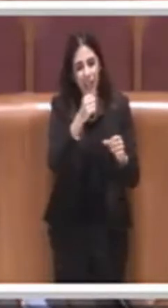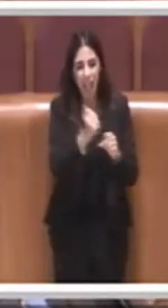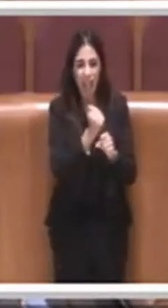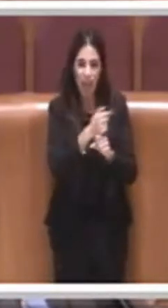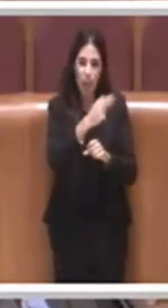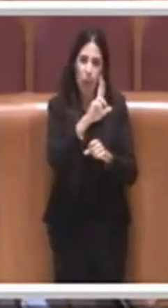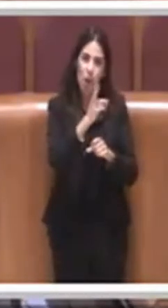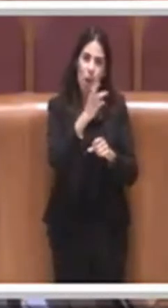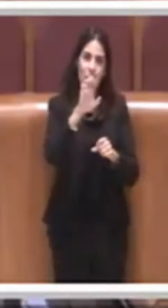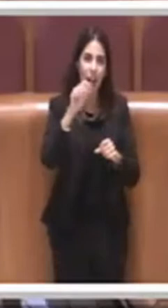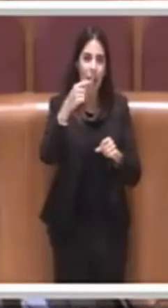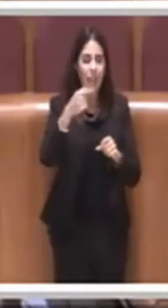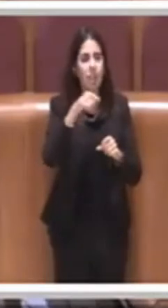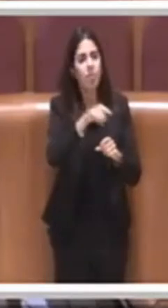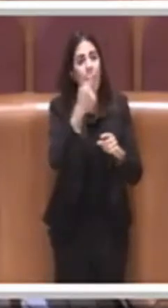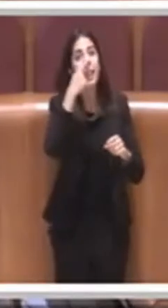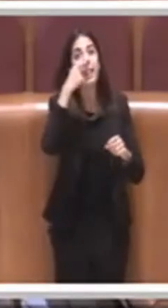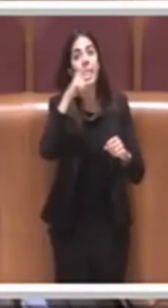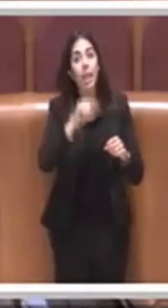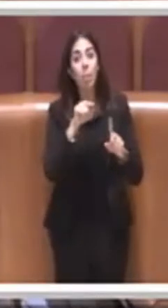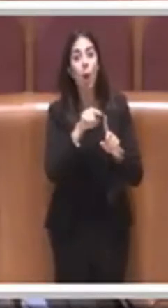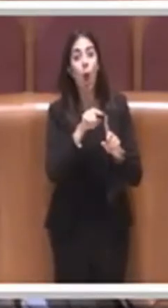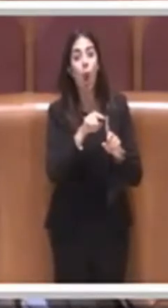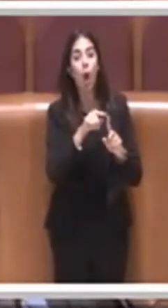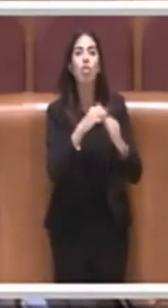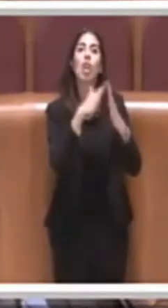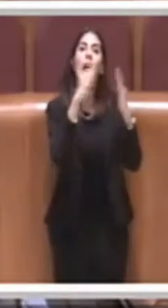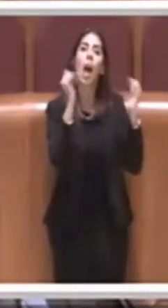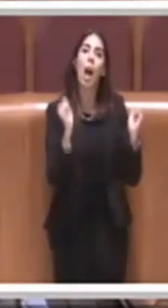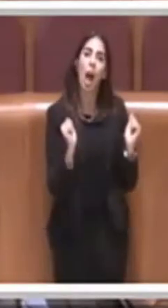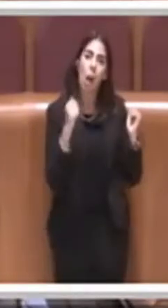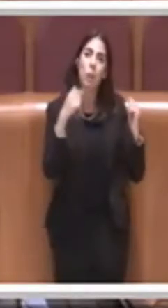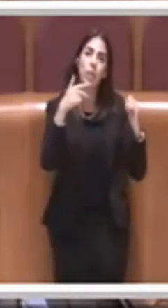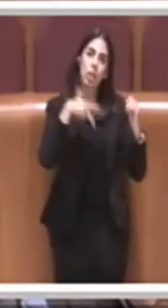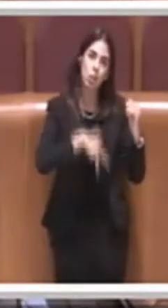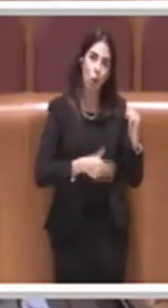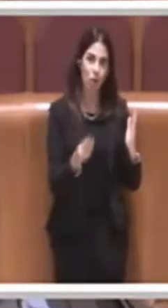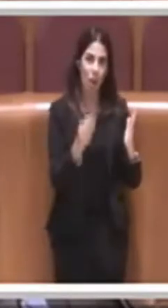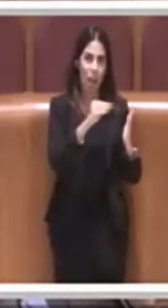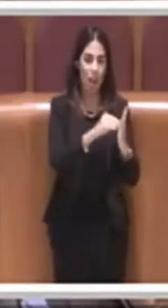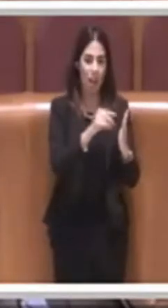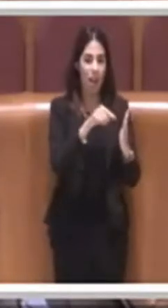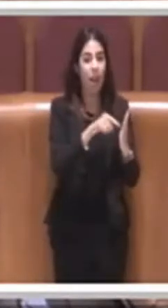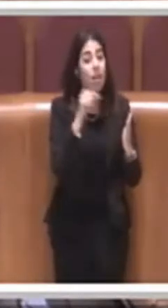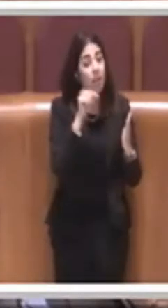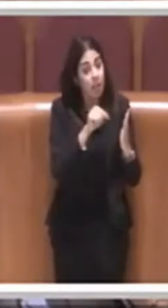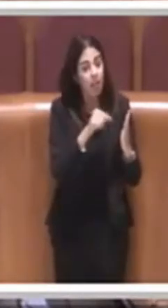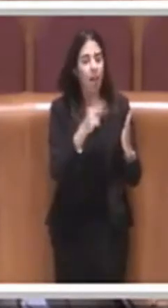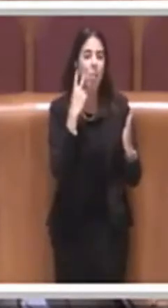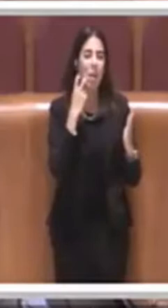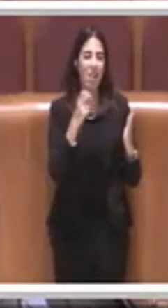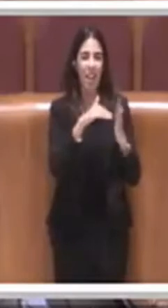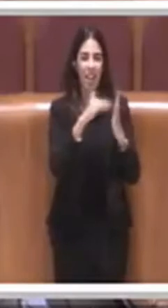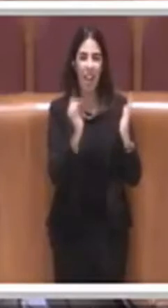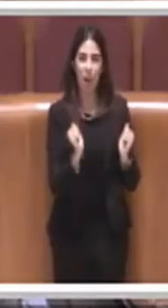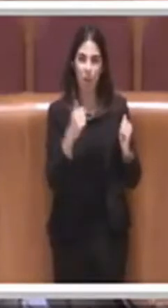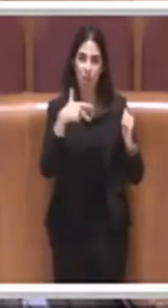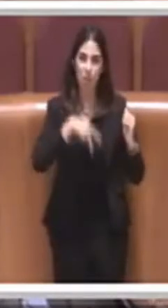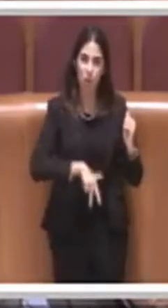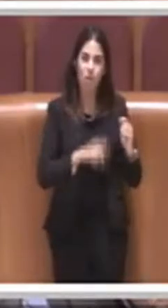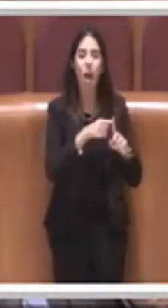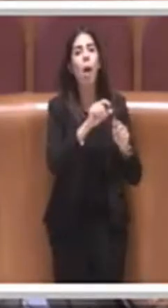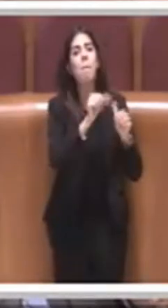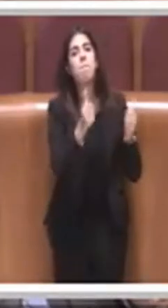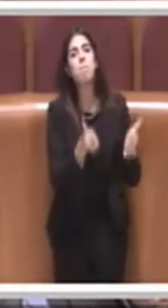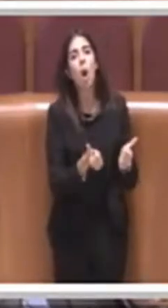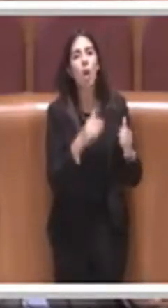la tipologia abitativa, che è quella dell'housing sociale, che prevede, come abbiamo già detto in precedenza, dei modi diversi di abitare